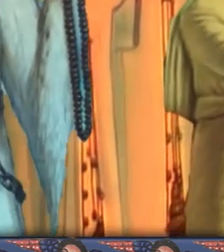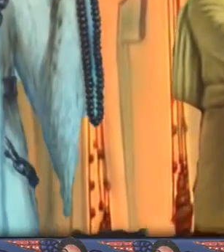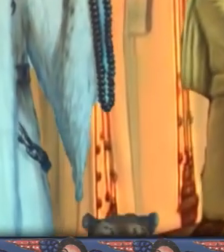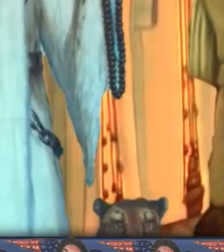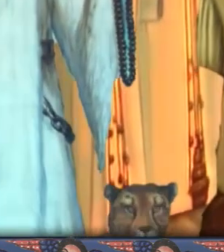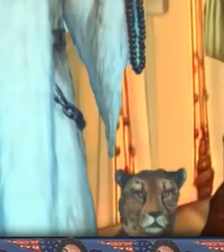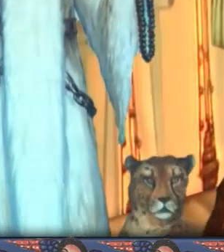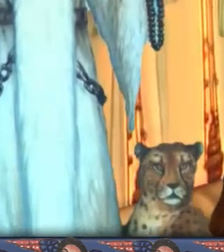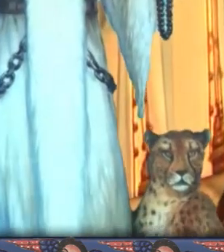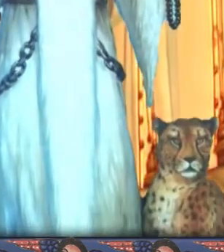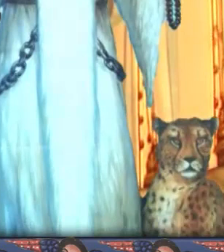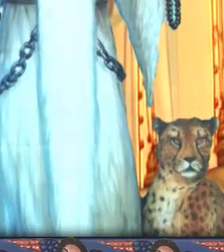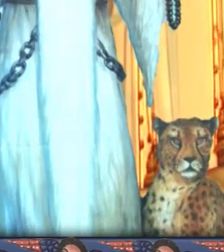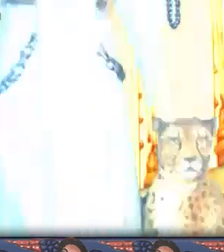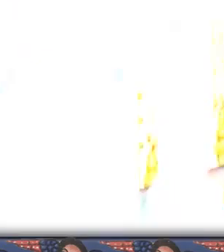እግዚአብሔር